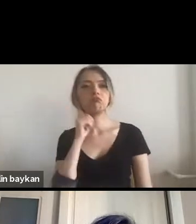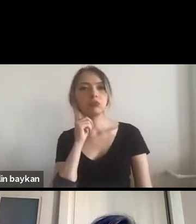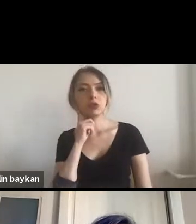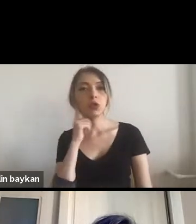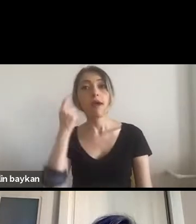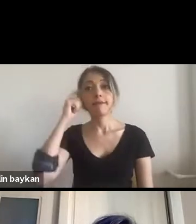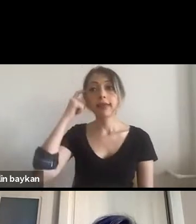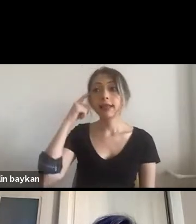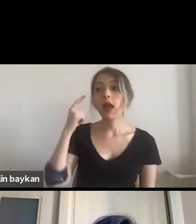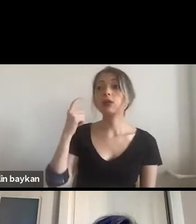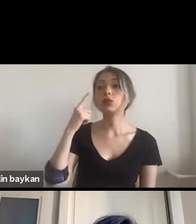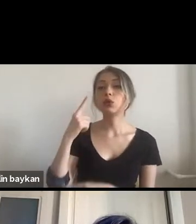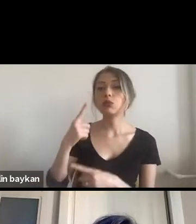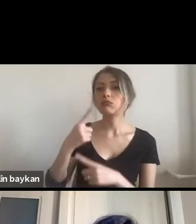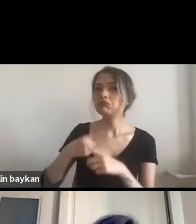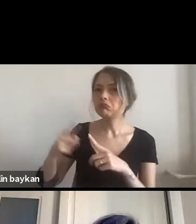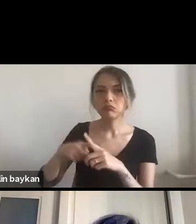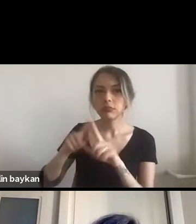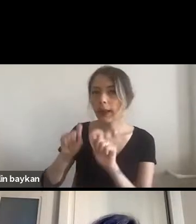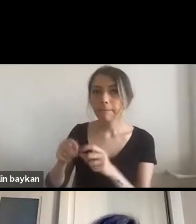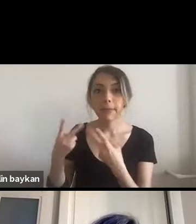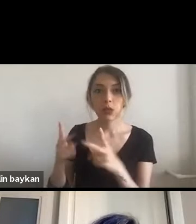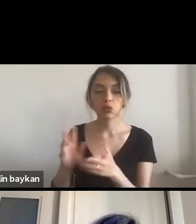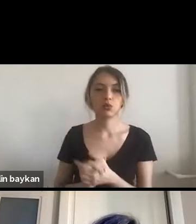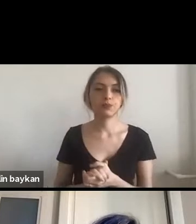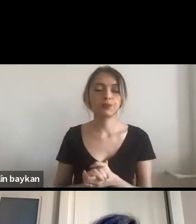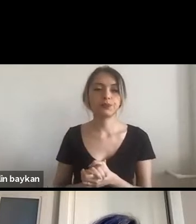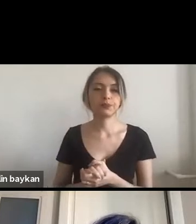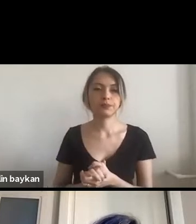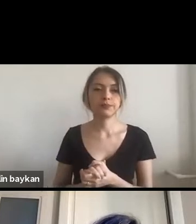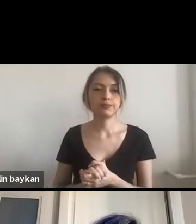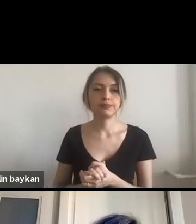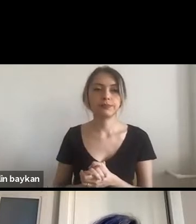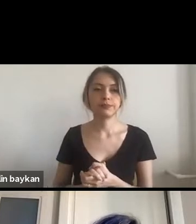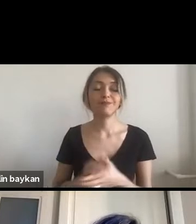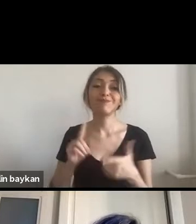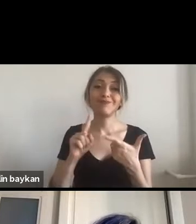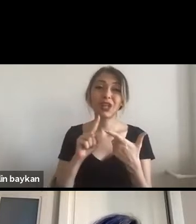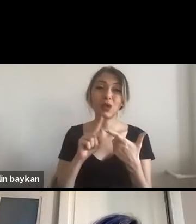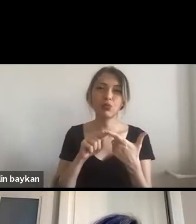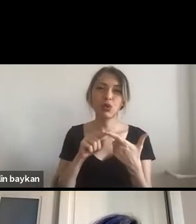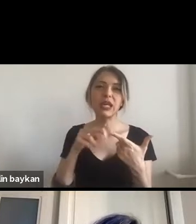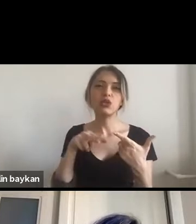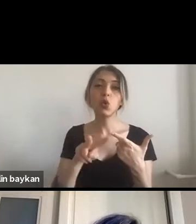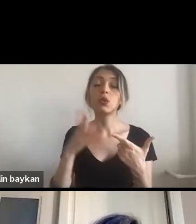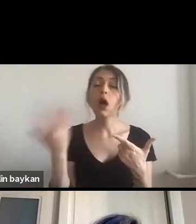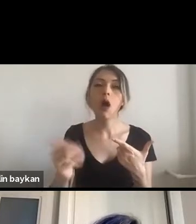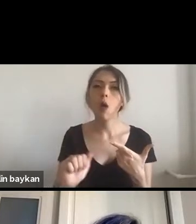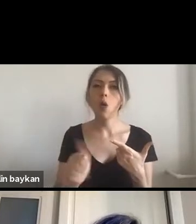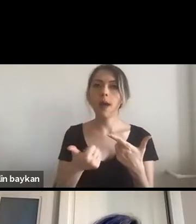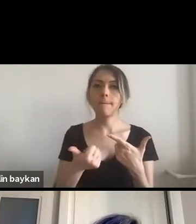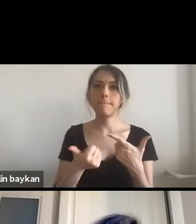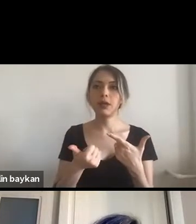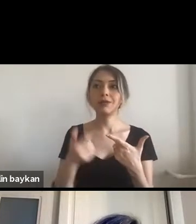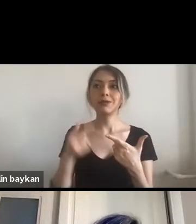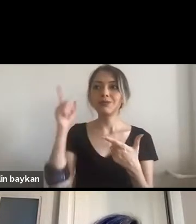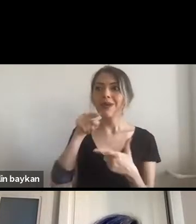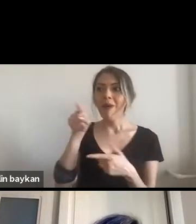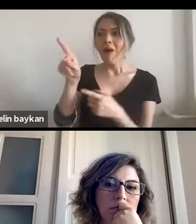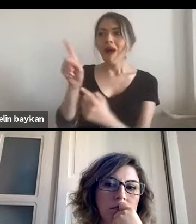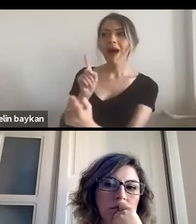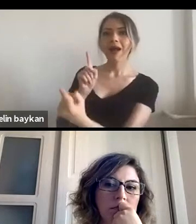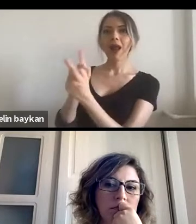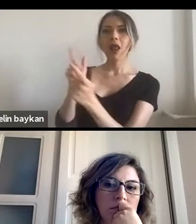şansına sahipsiniz. Bu tabii daha da önemli bir etki yaratabilir. Çünkü ikna ederseniz